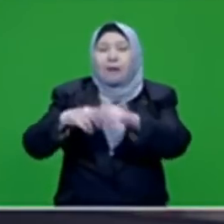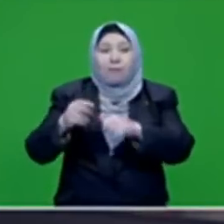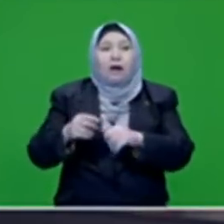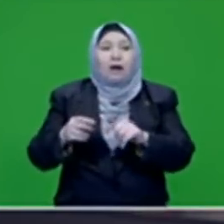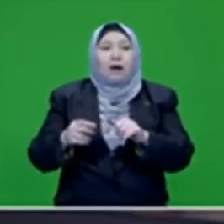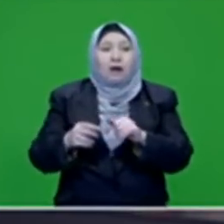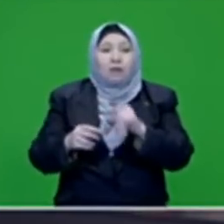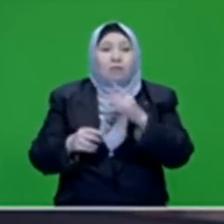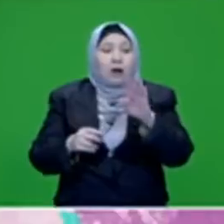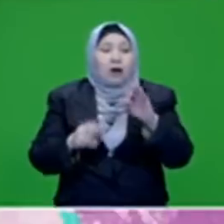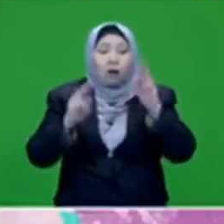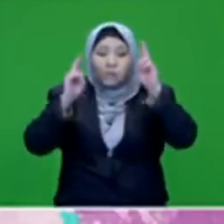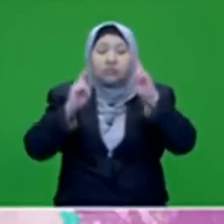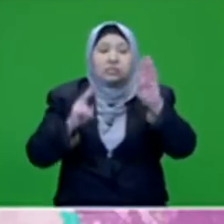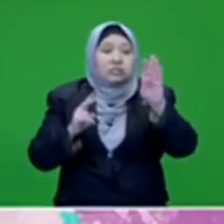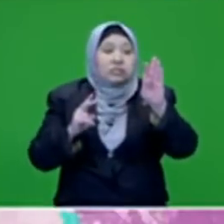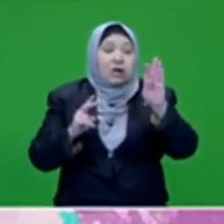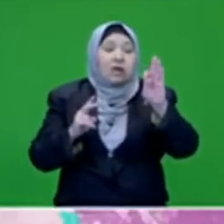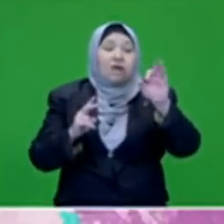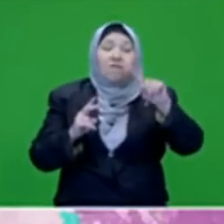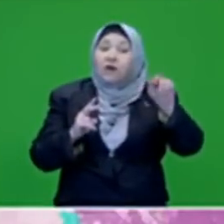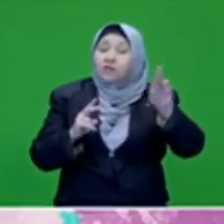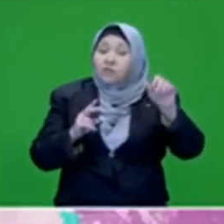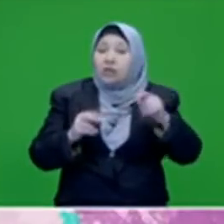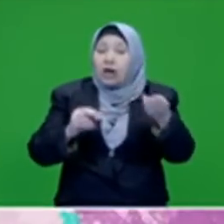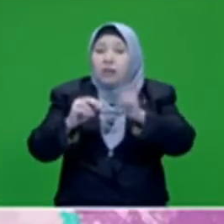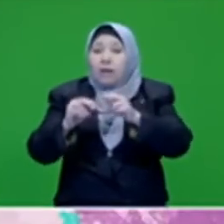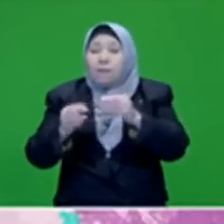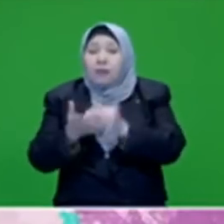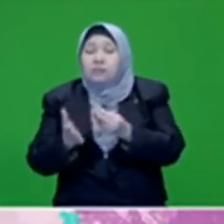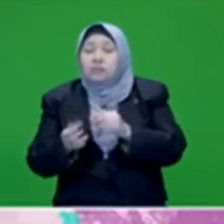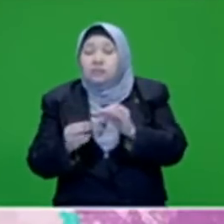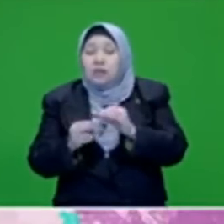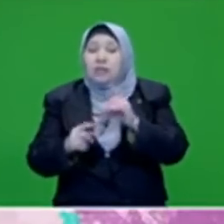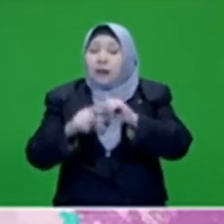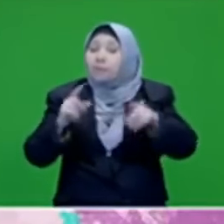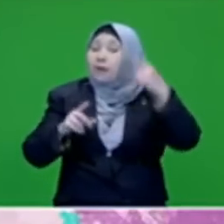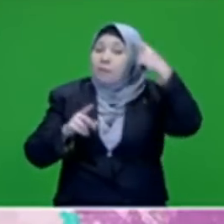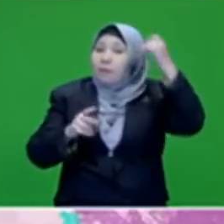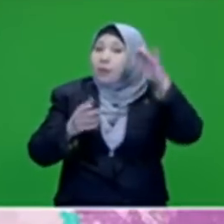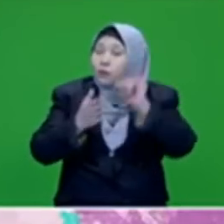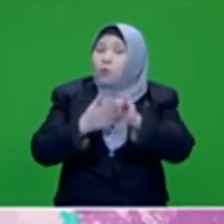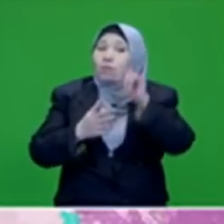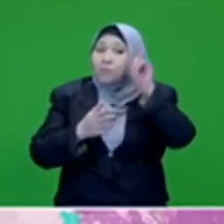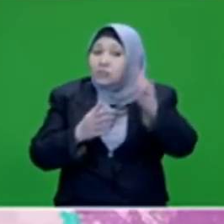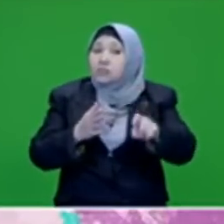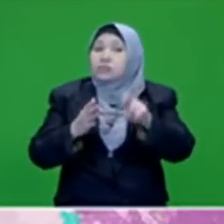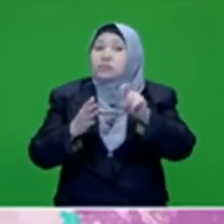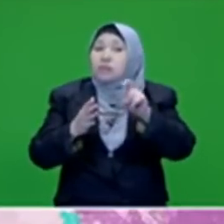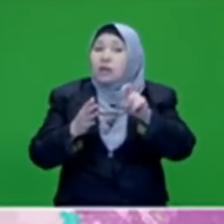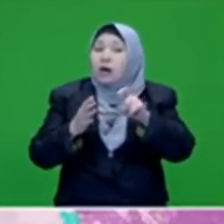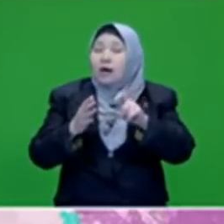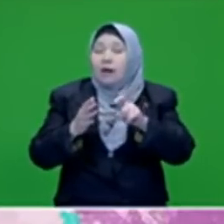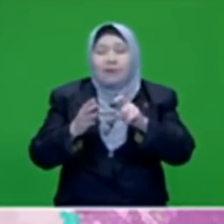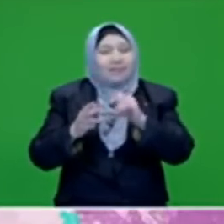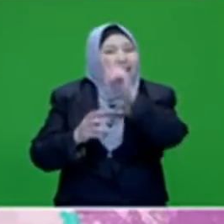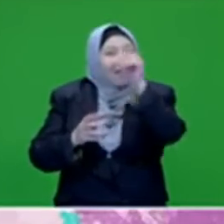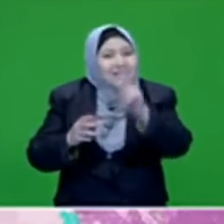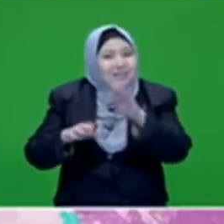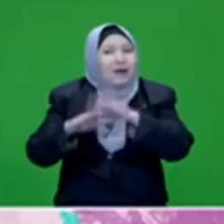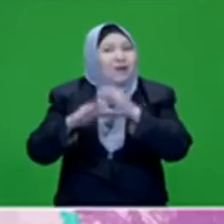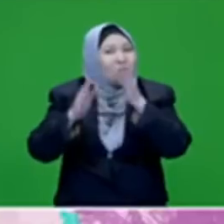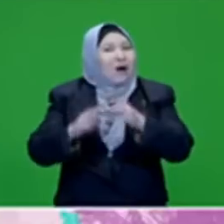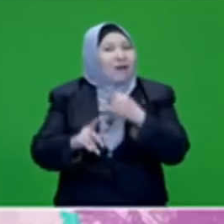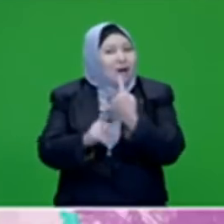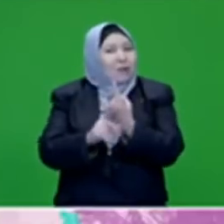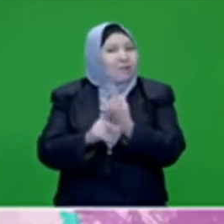Ustaz Fazrul, kalau saya tambah sikit. Ya. Yes. Ramai kita yang mimpi, tapi mimpi itu hendaklah dirujuk kepada ahlinya. Kita tak boleh mimpi ini